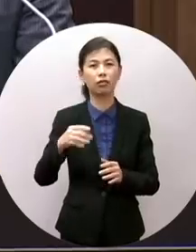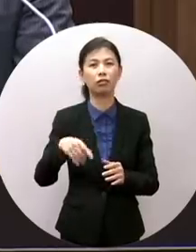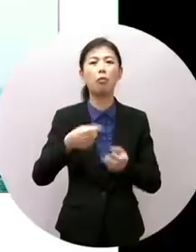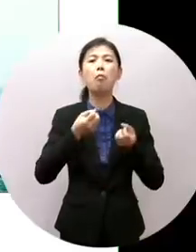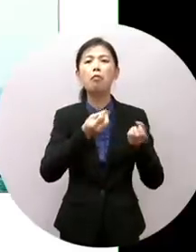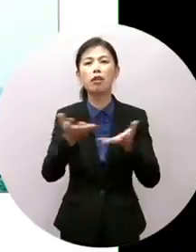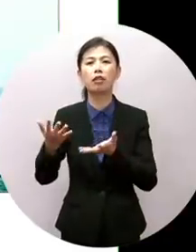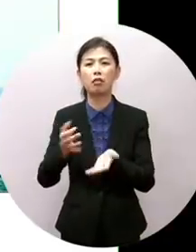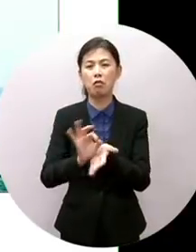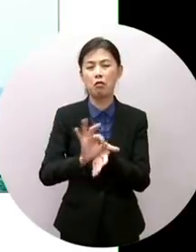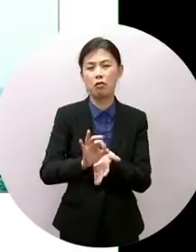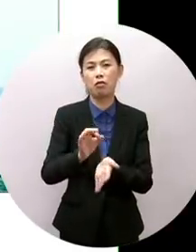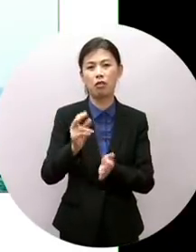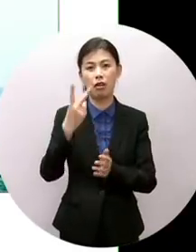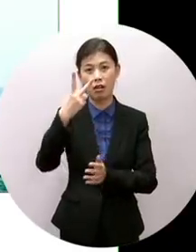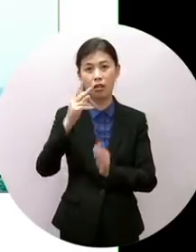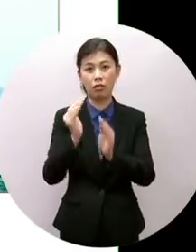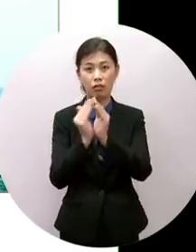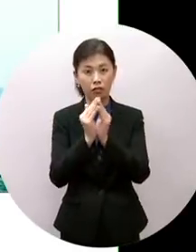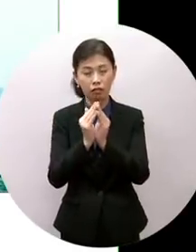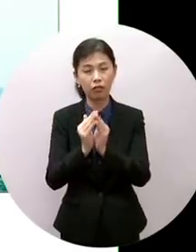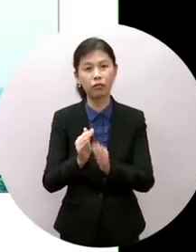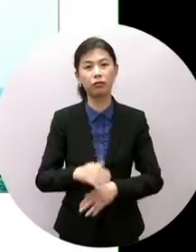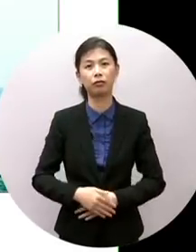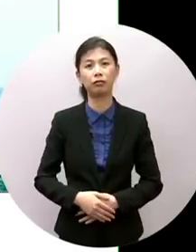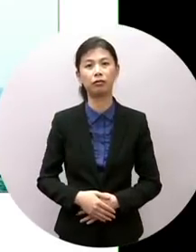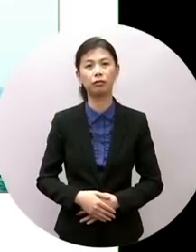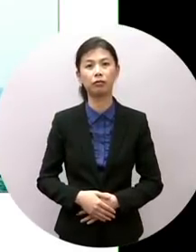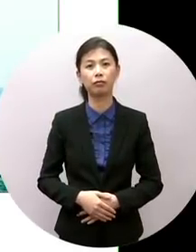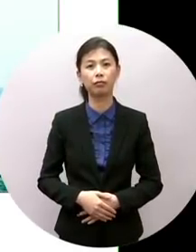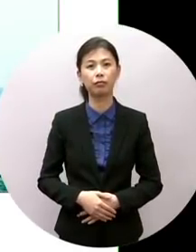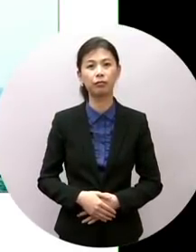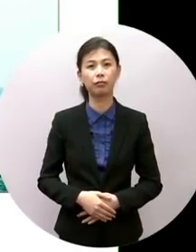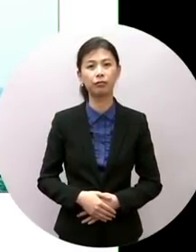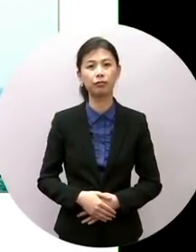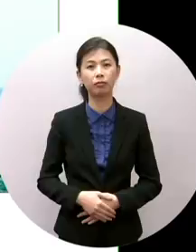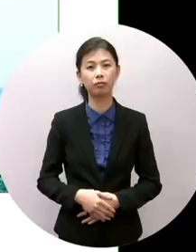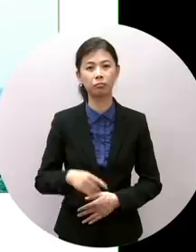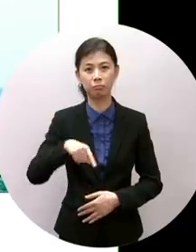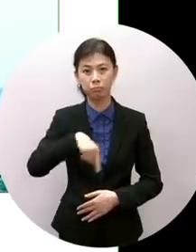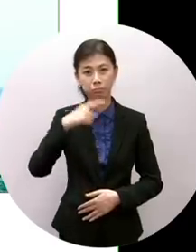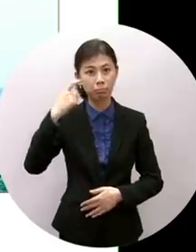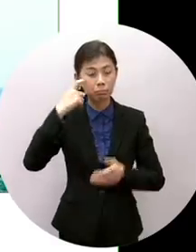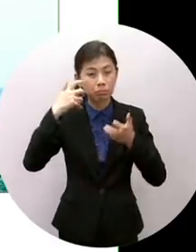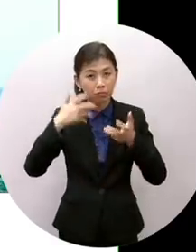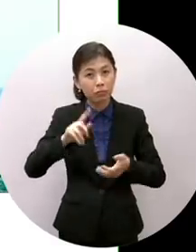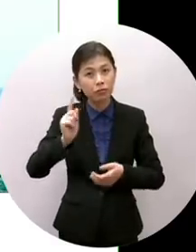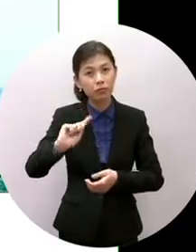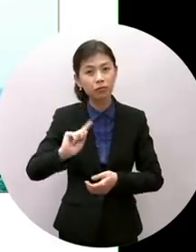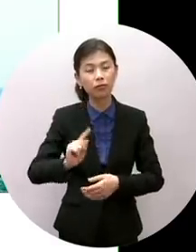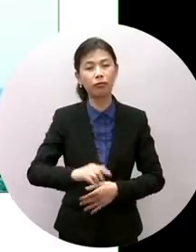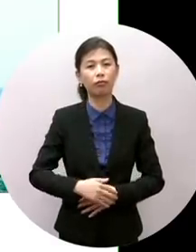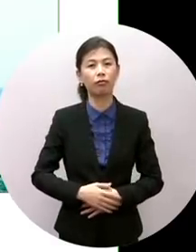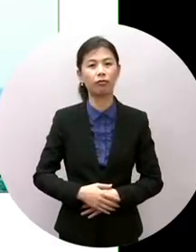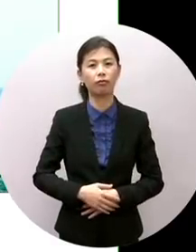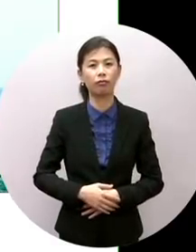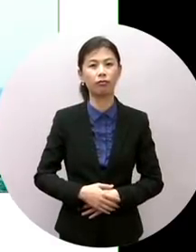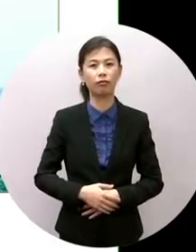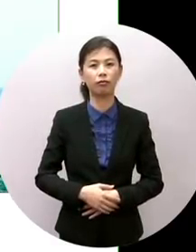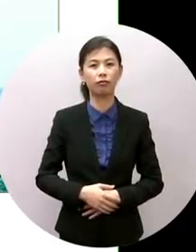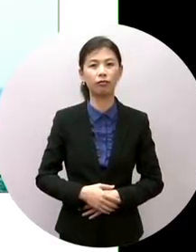面都说是总共要投入2兆，当中啊，我们一直关注的是如何让这